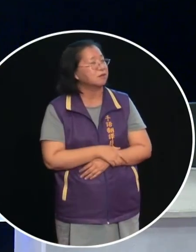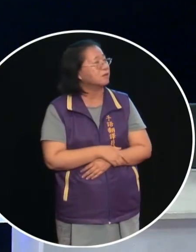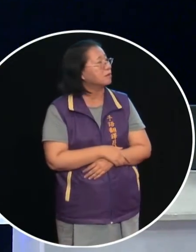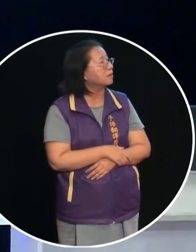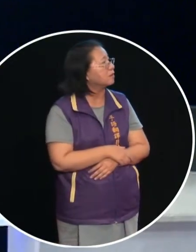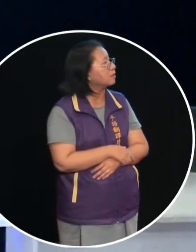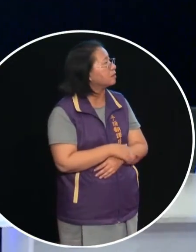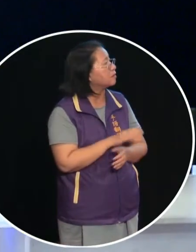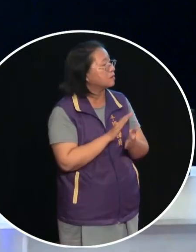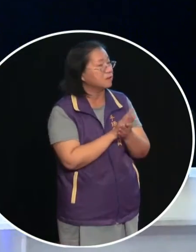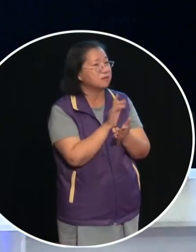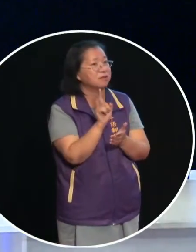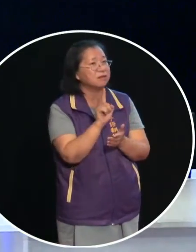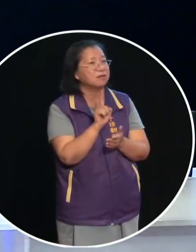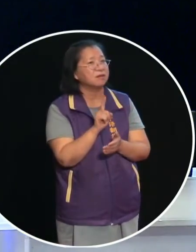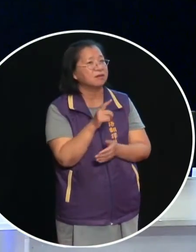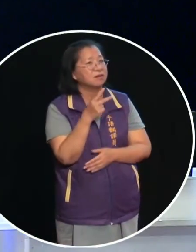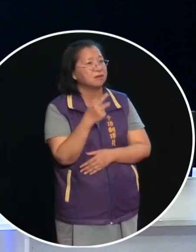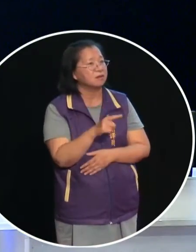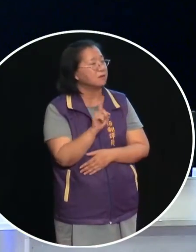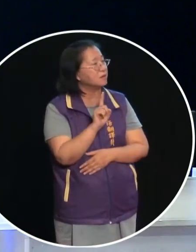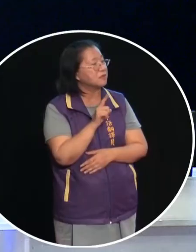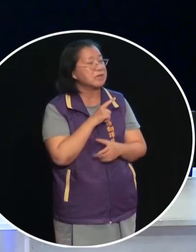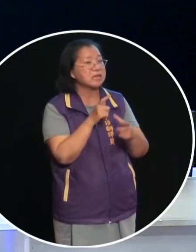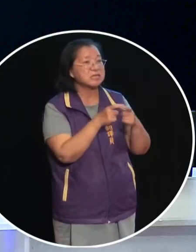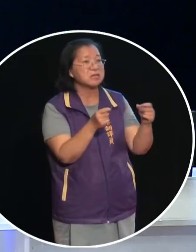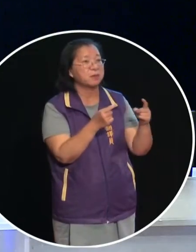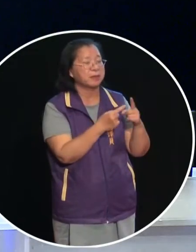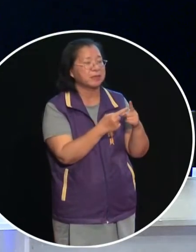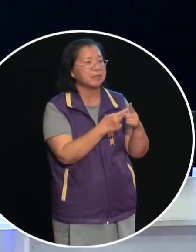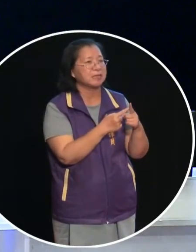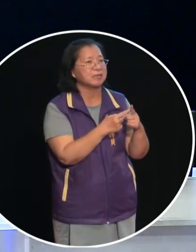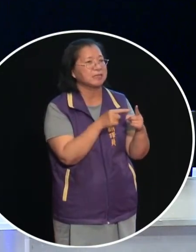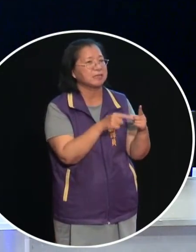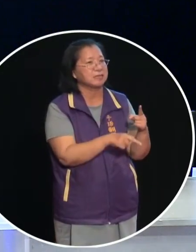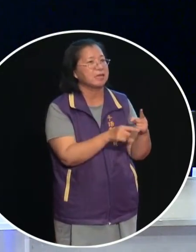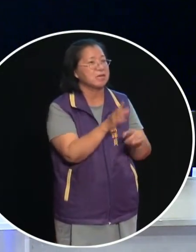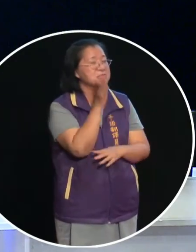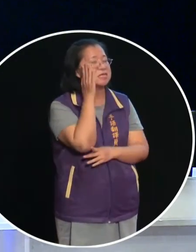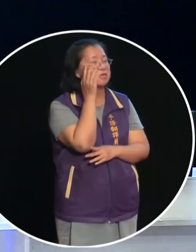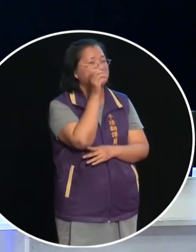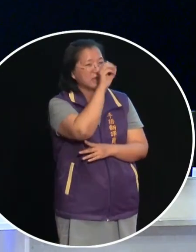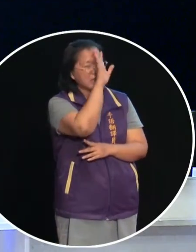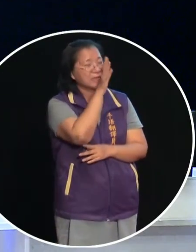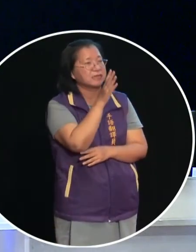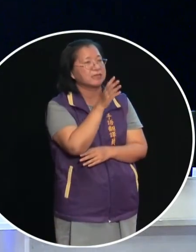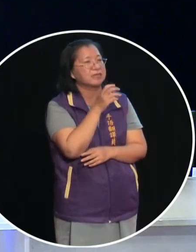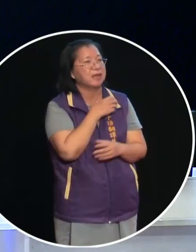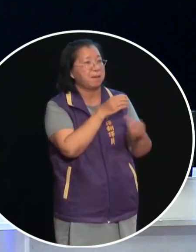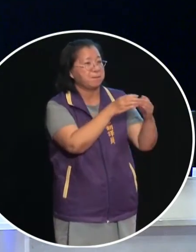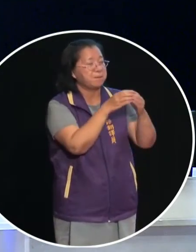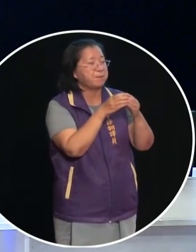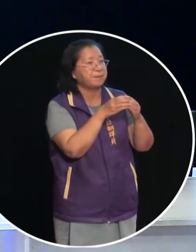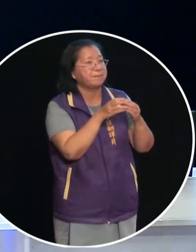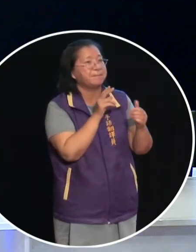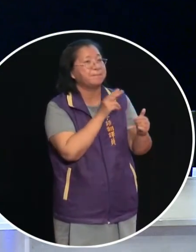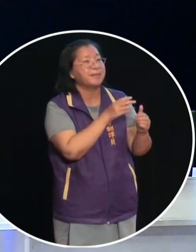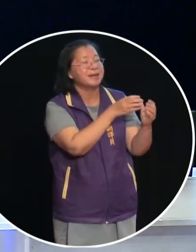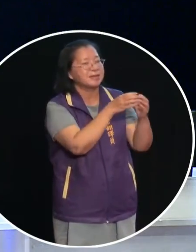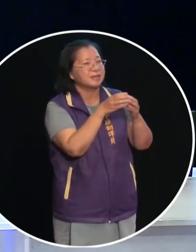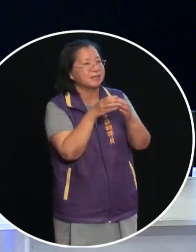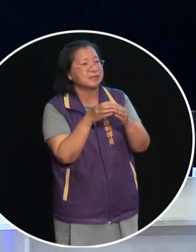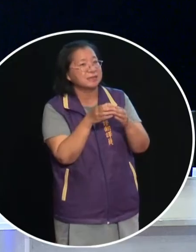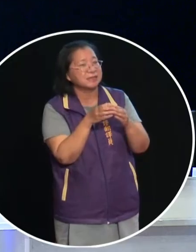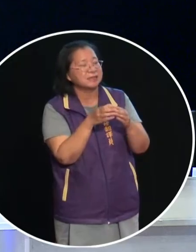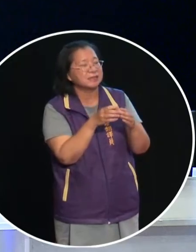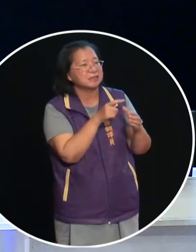而且这个部分是日本人的日本的政党的派系是那个派系的领袖